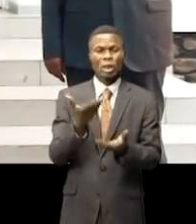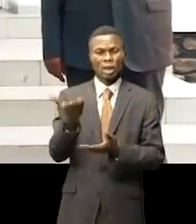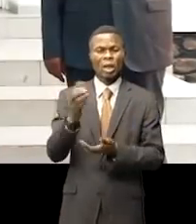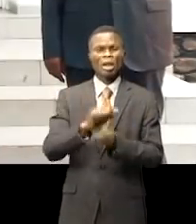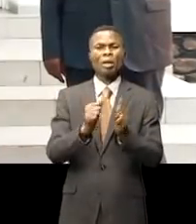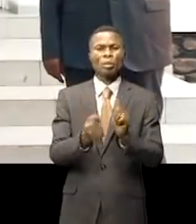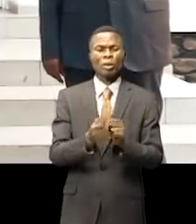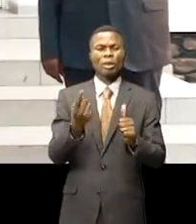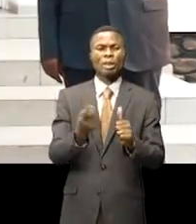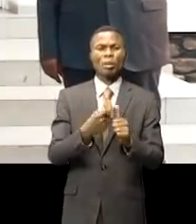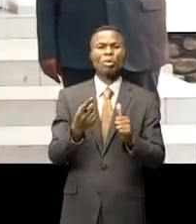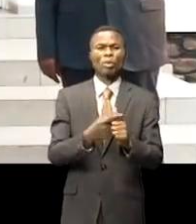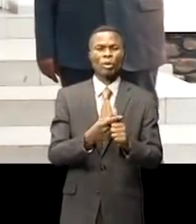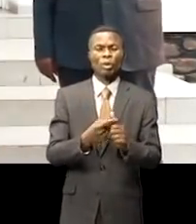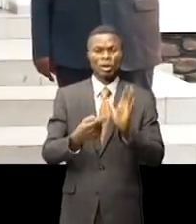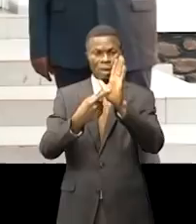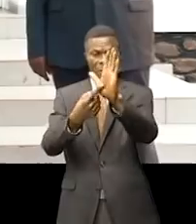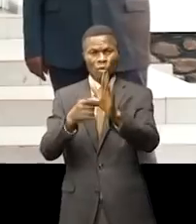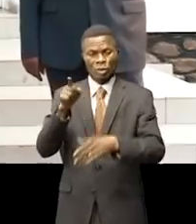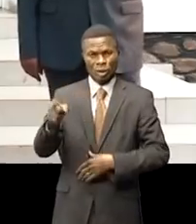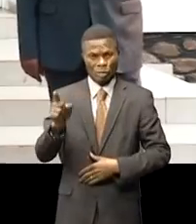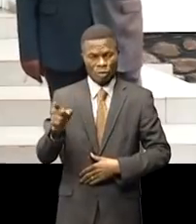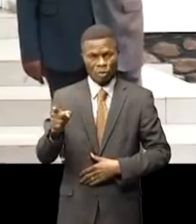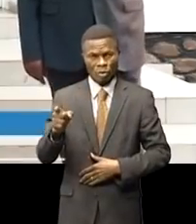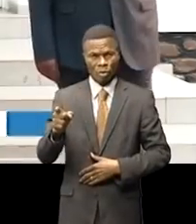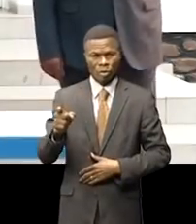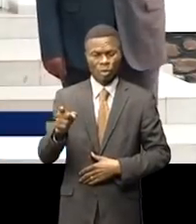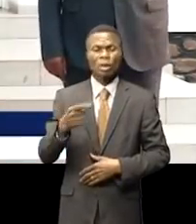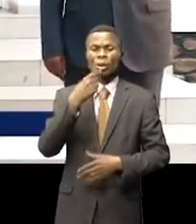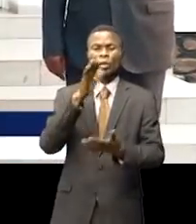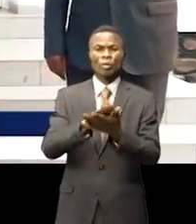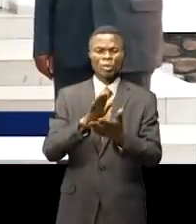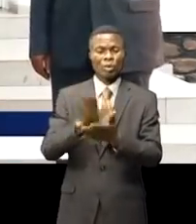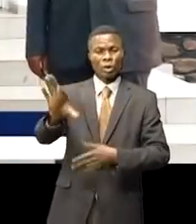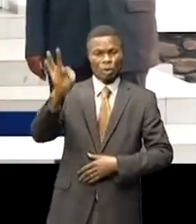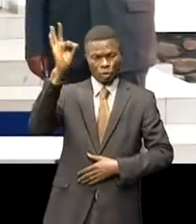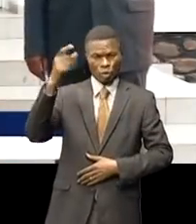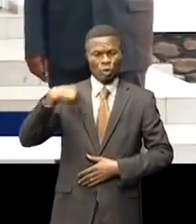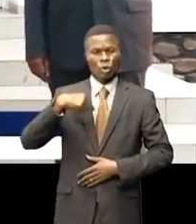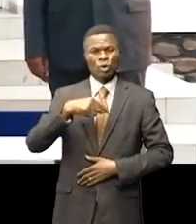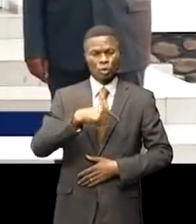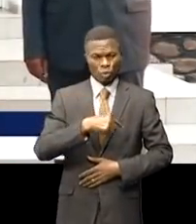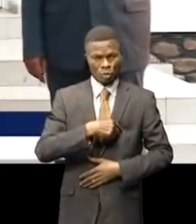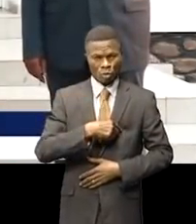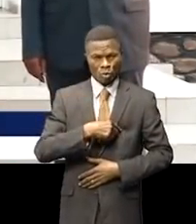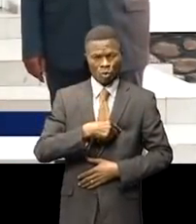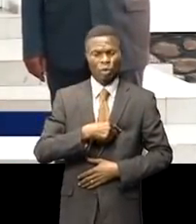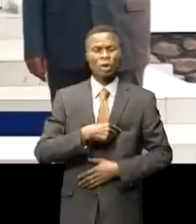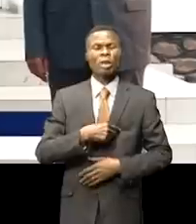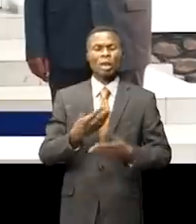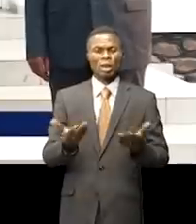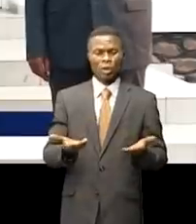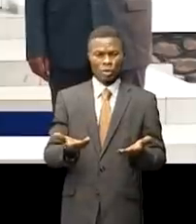premièrement de le présenter leurs mouvements pour le choix qu'ils ont jetés sur modeste personne